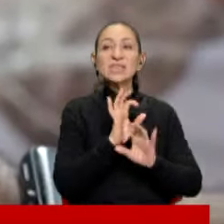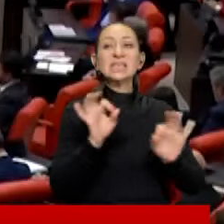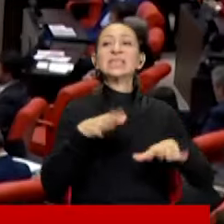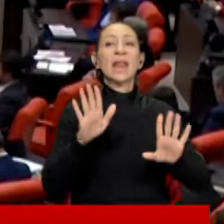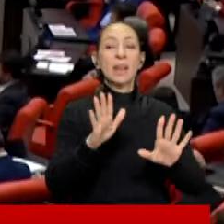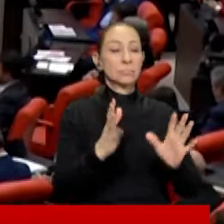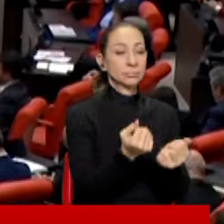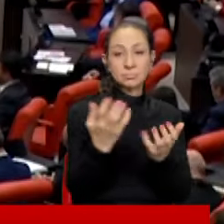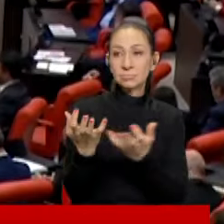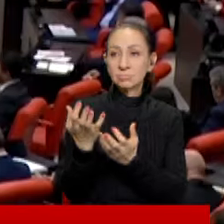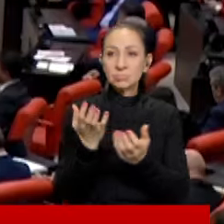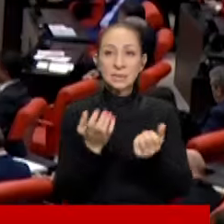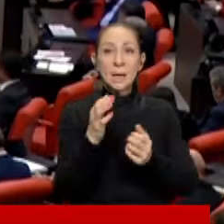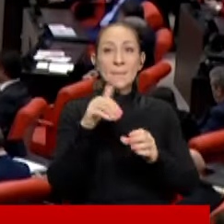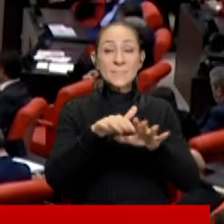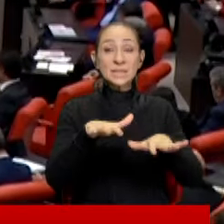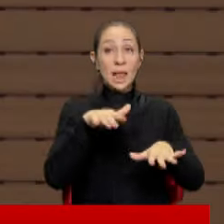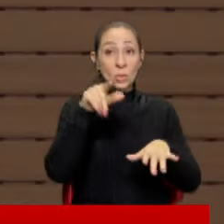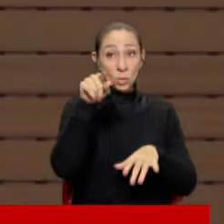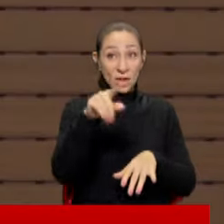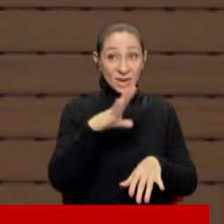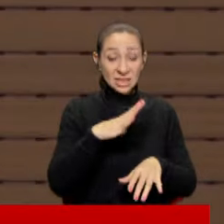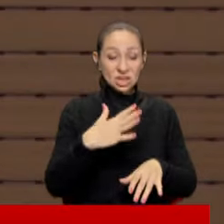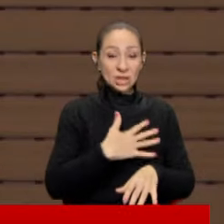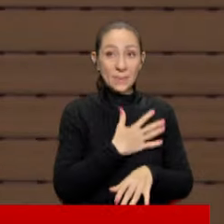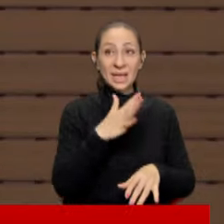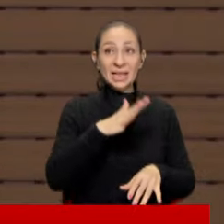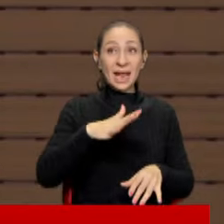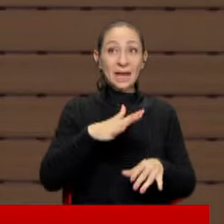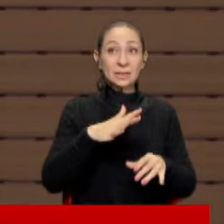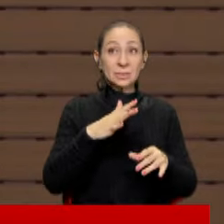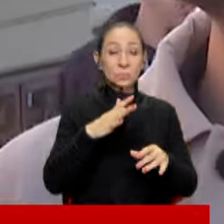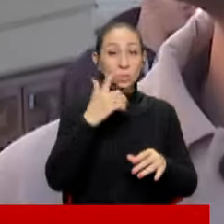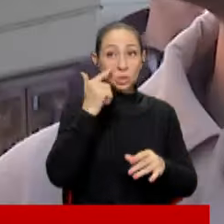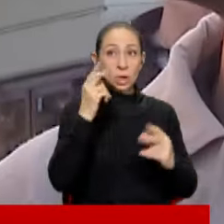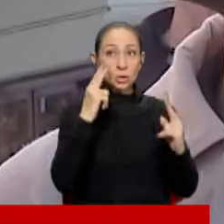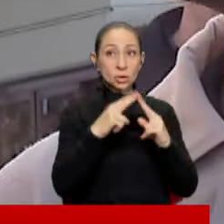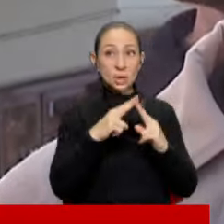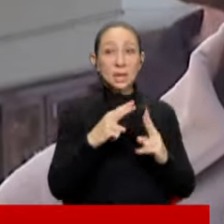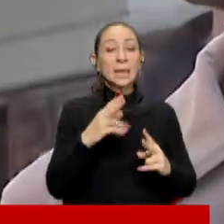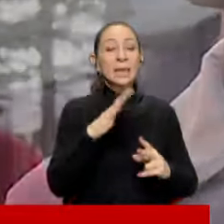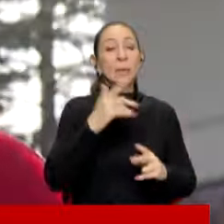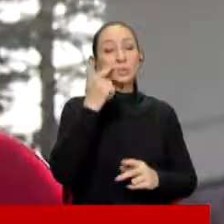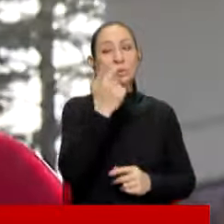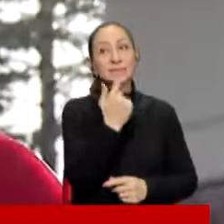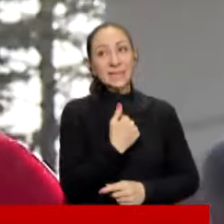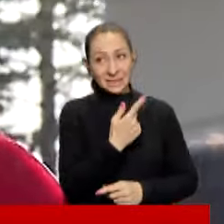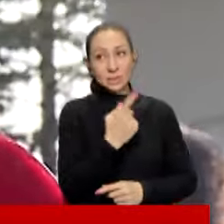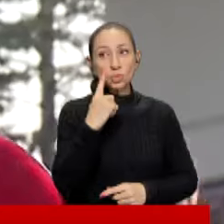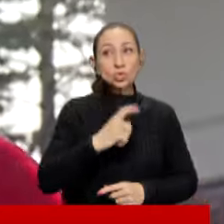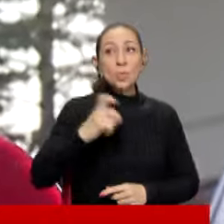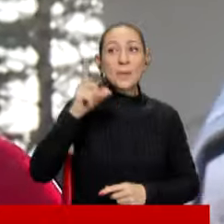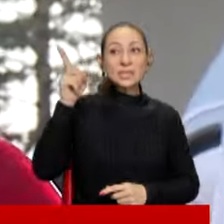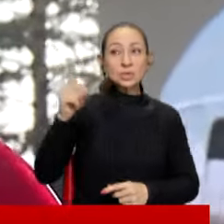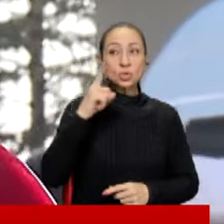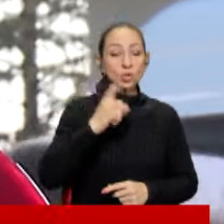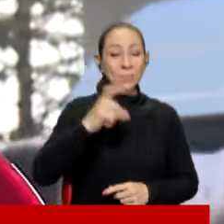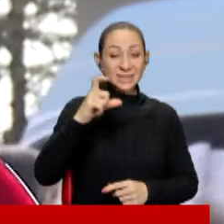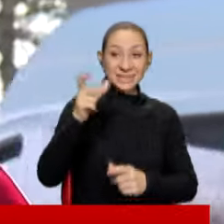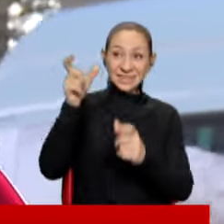tartışma Meclis Genel Kurulu'na da taşınırken CHP TRT Genel Müdürü ile görüştü. Sayın Genel Müdür dedi ki Cumhurbaşkanı'nın